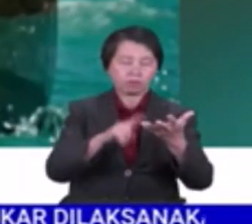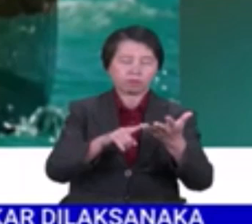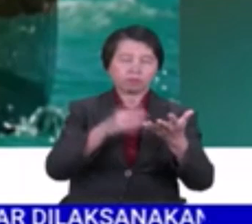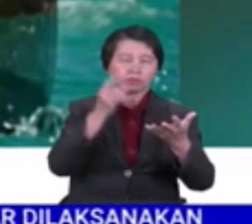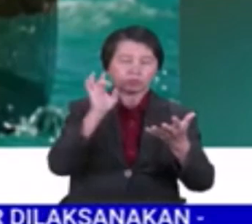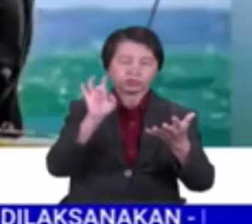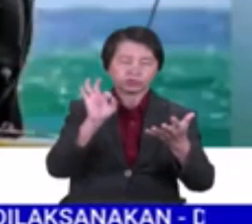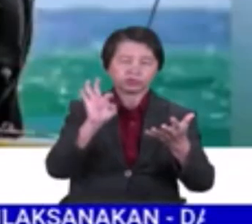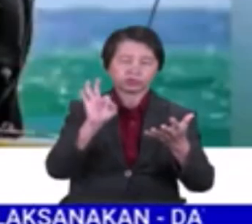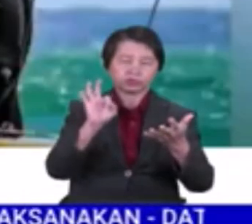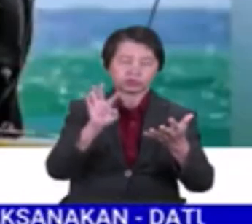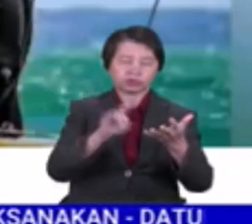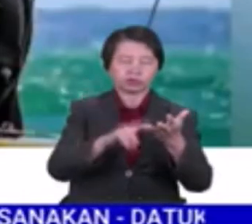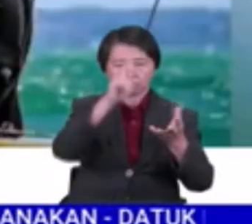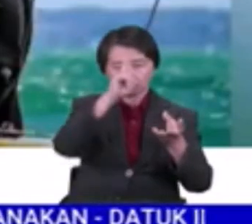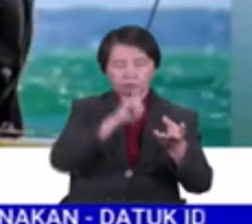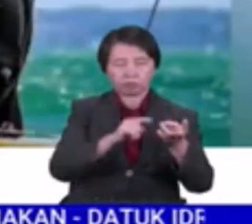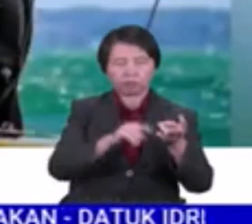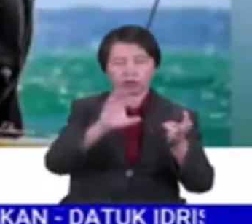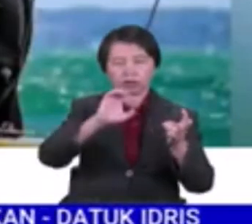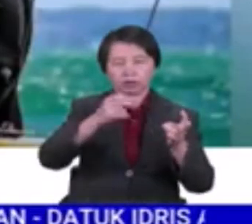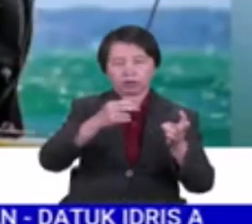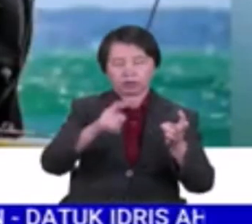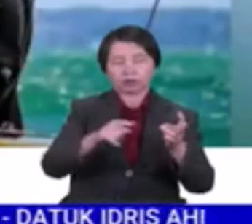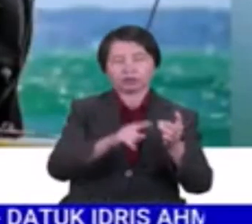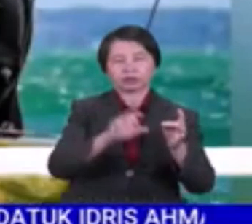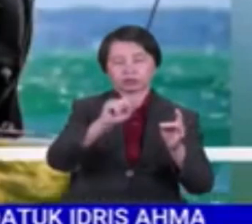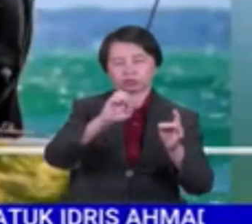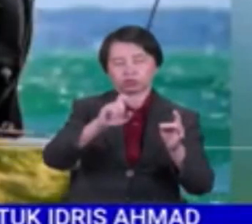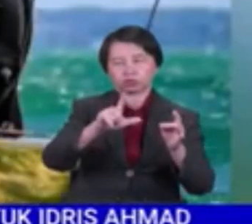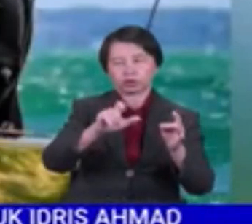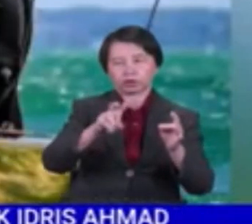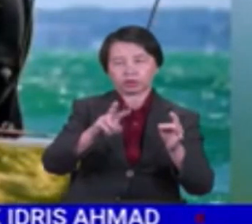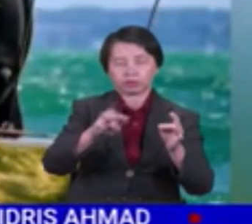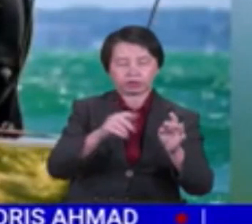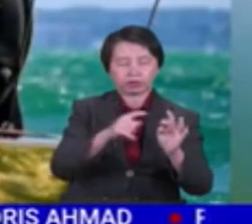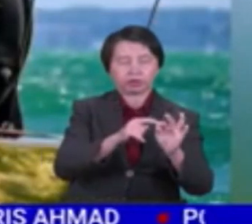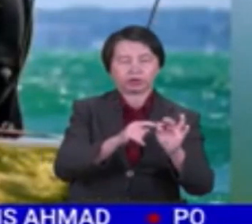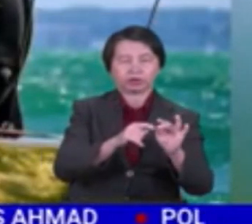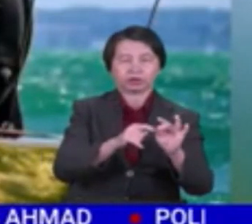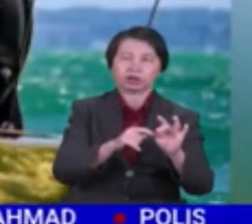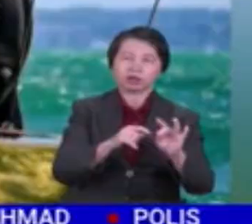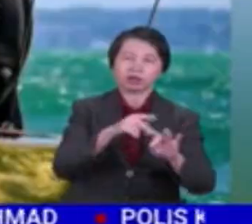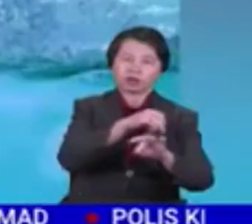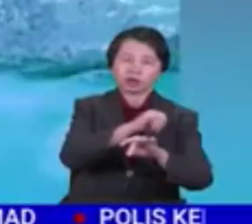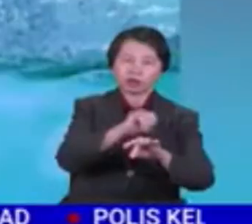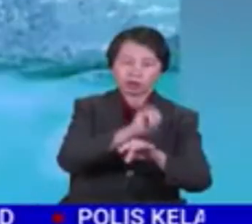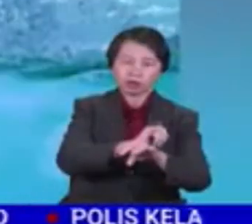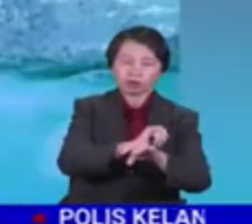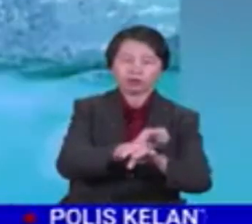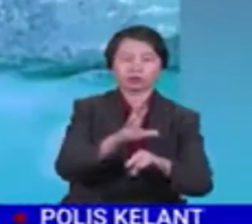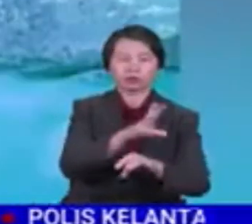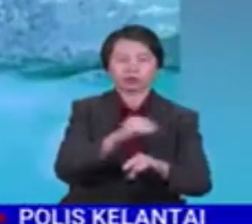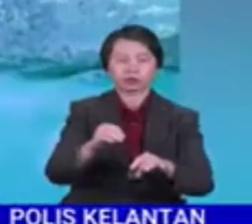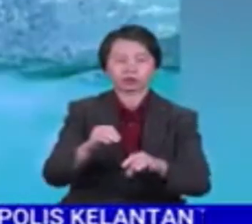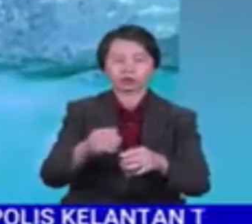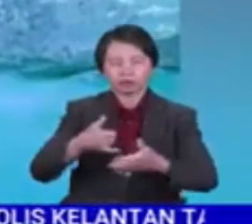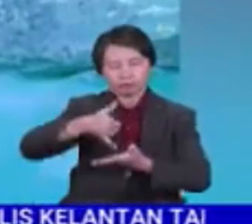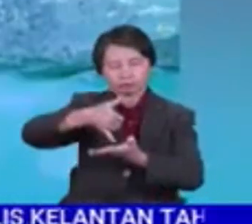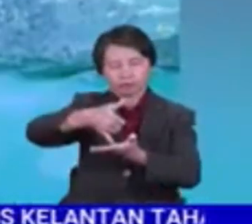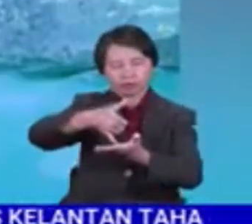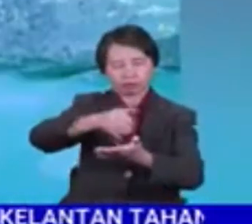Silet Portugal Republik cek Slovenia dan semifinal piala emas